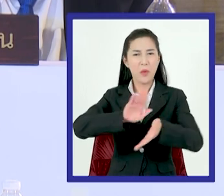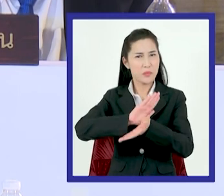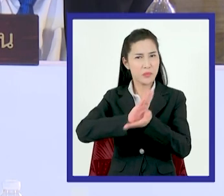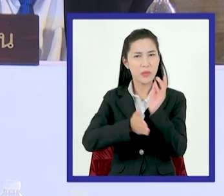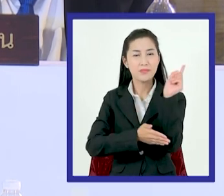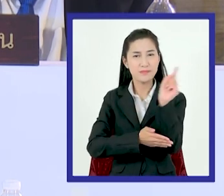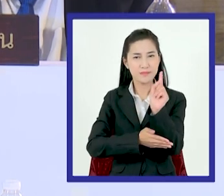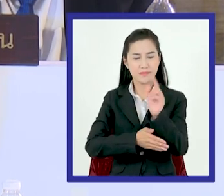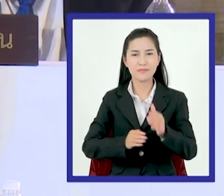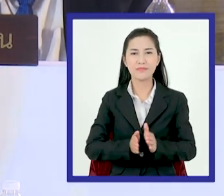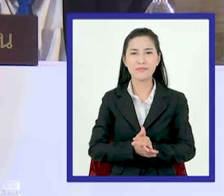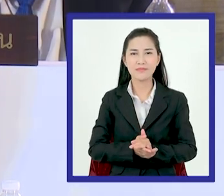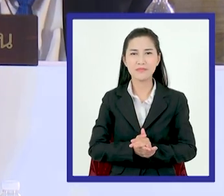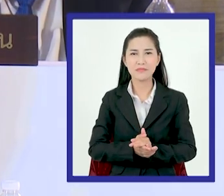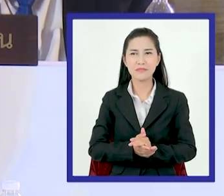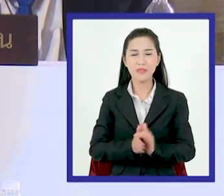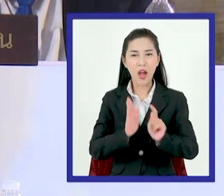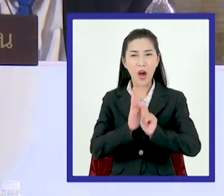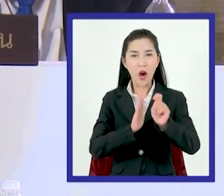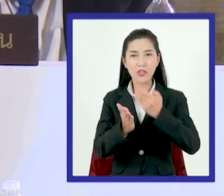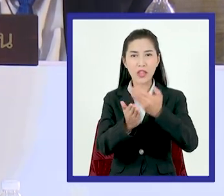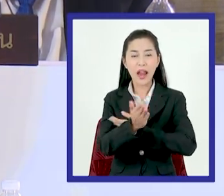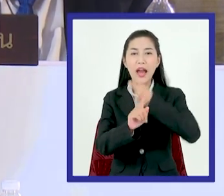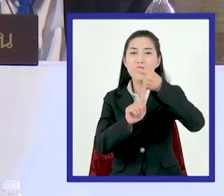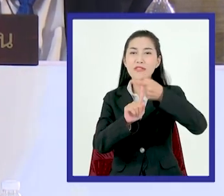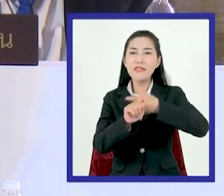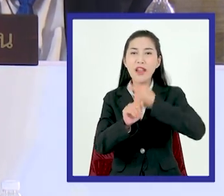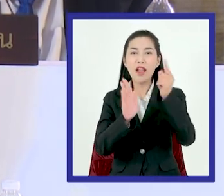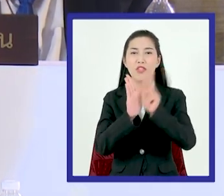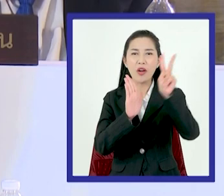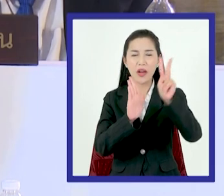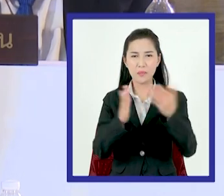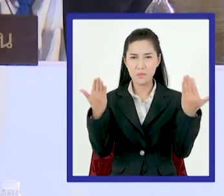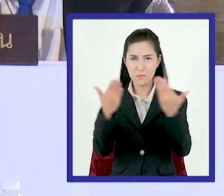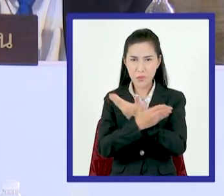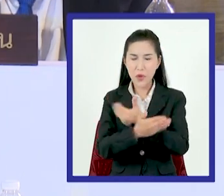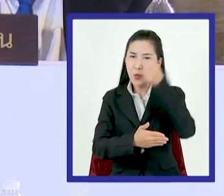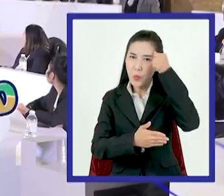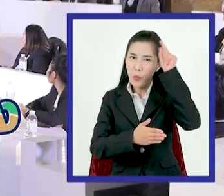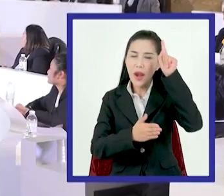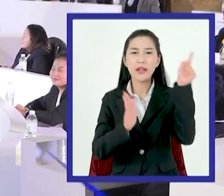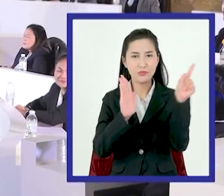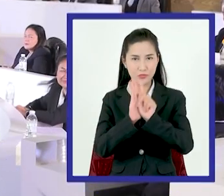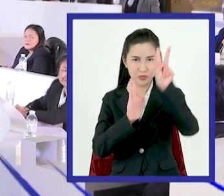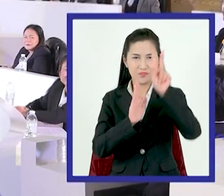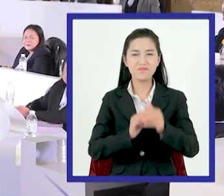ปในลักษณะนี้ครับเราจะไม่ออกแล้วครับเดือนละ2งวดเราจะออกวันละ2งวดครับ